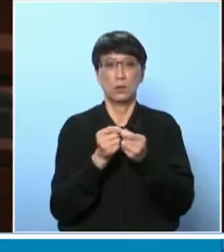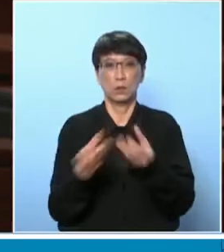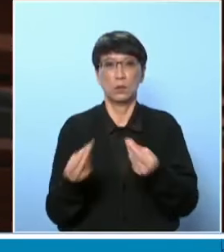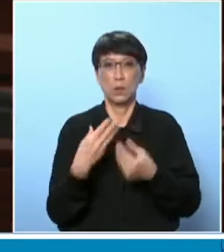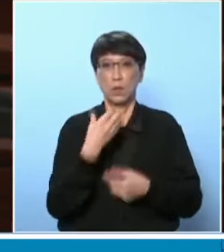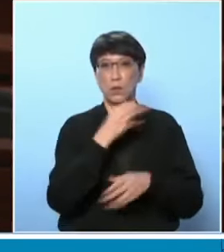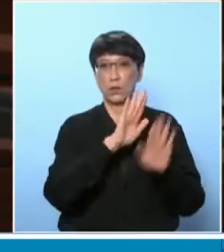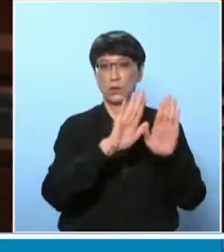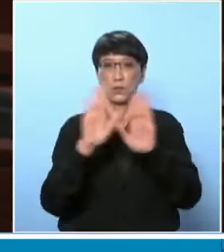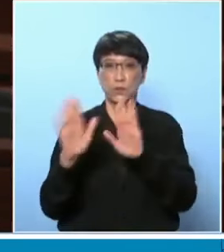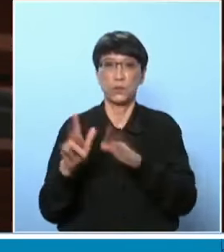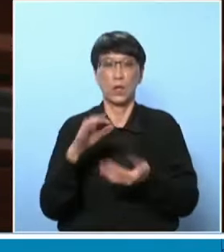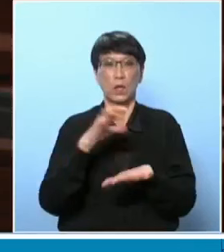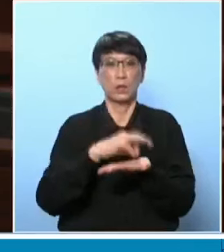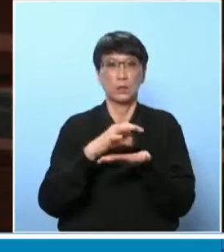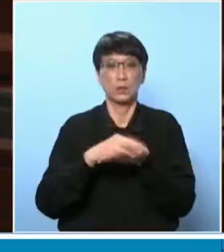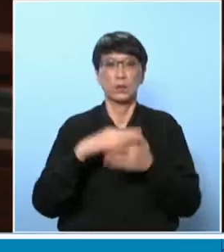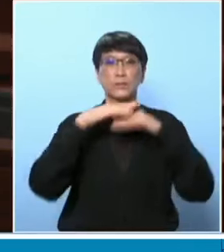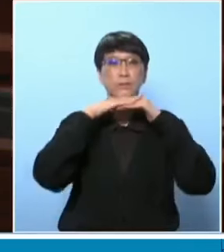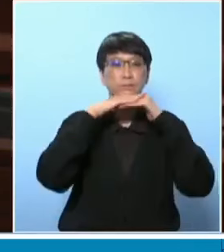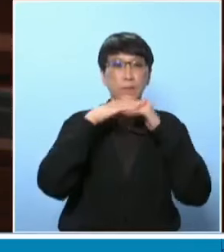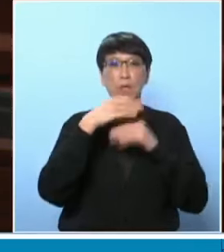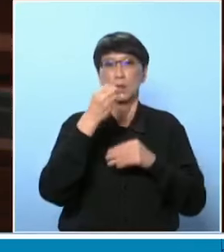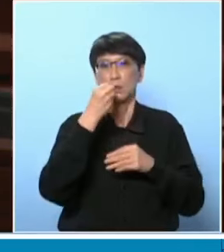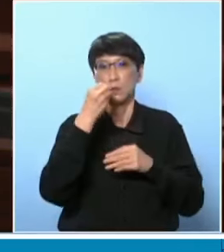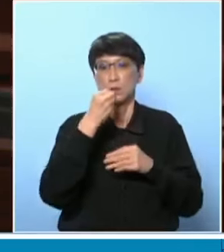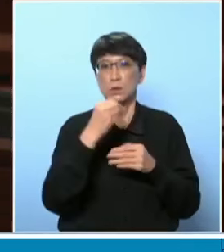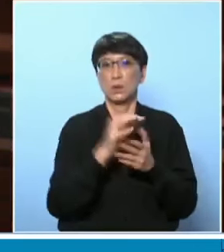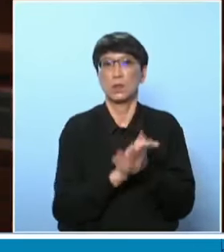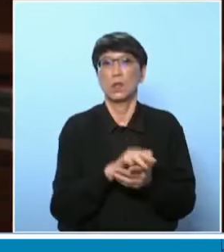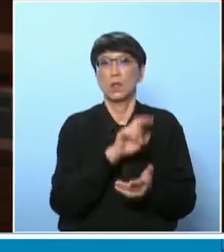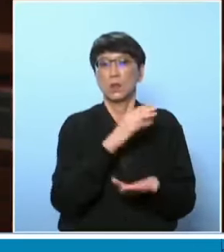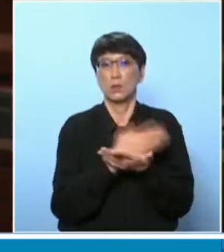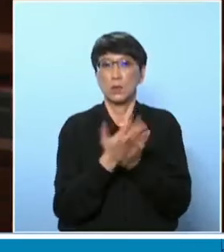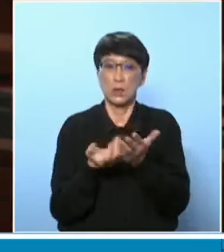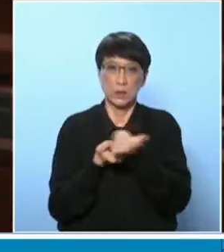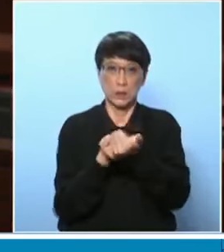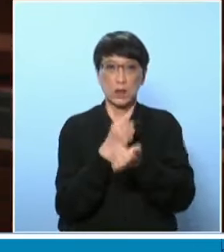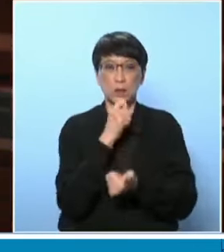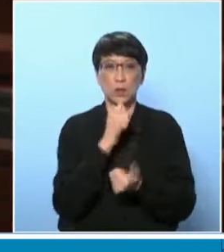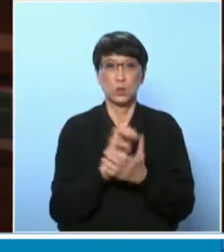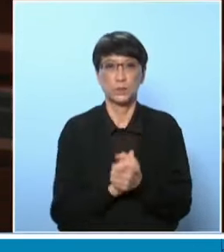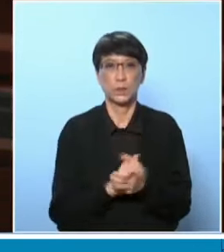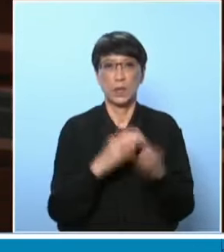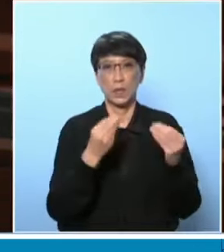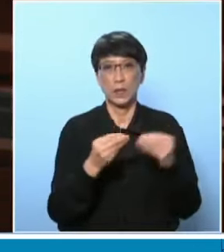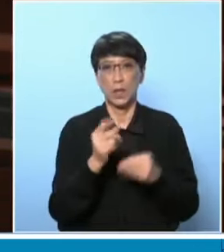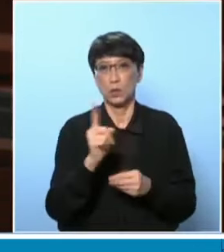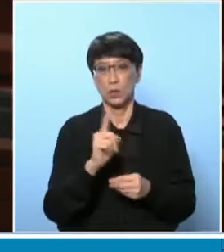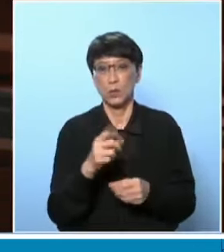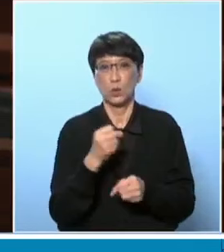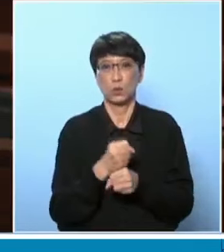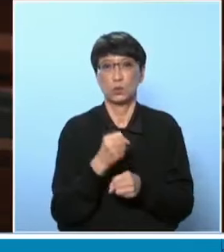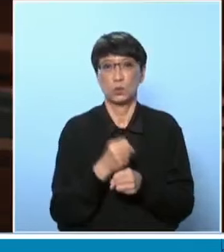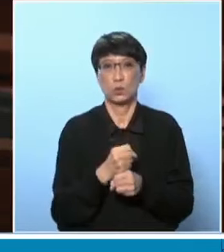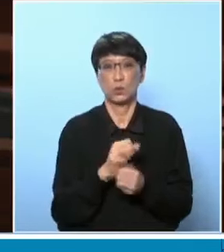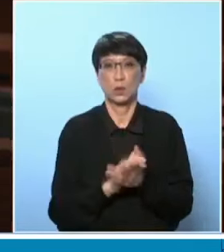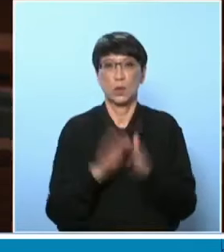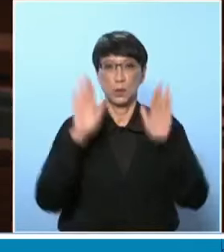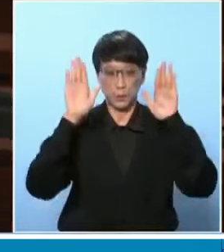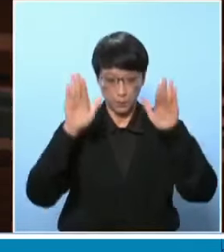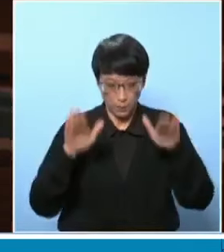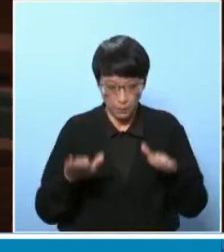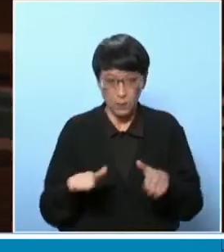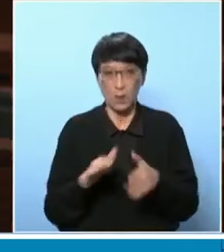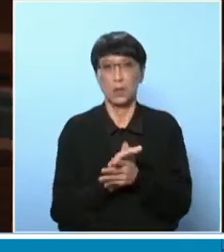服務、景點、設施、食物等等，其實都有一些支援給他們，教他們怎樣可以做到穆斯林友